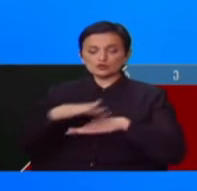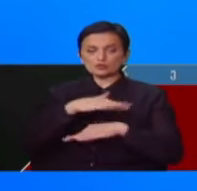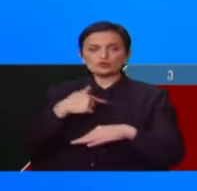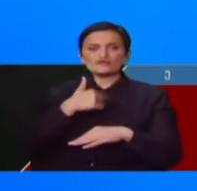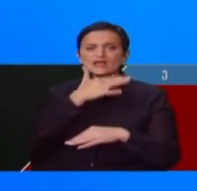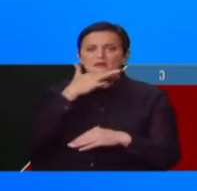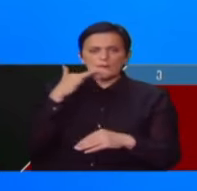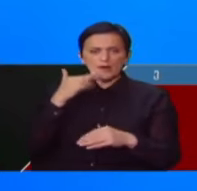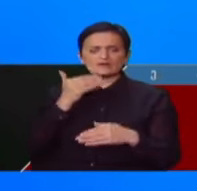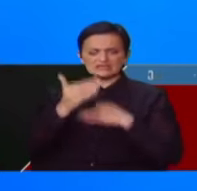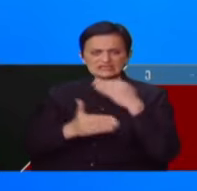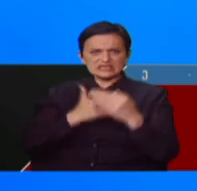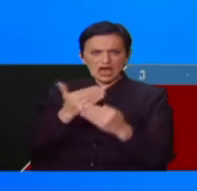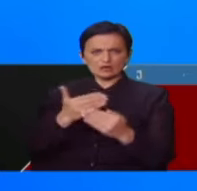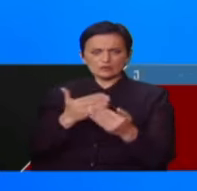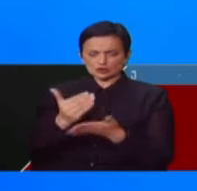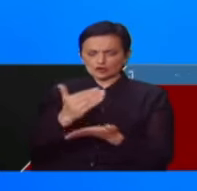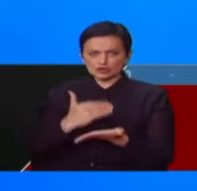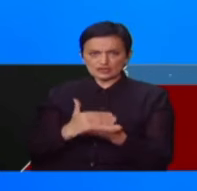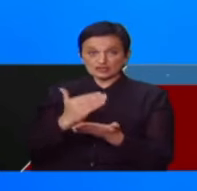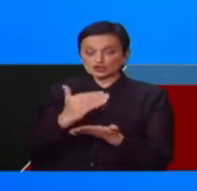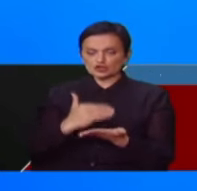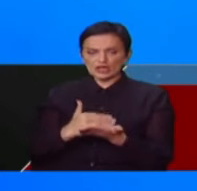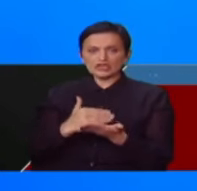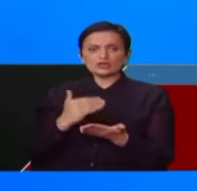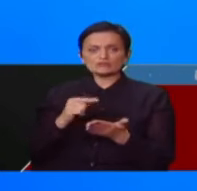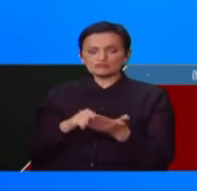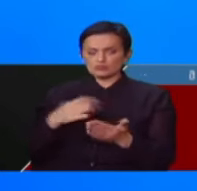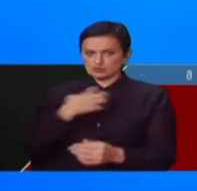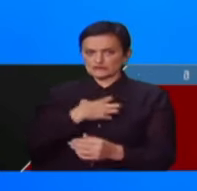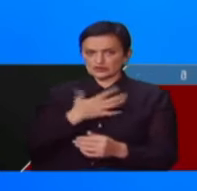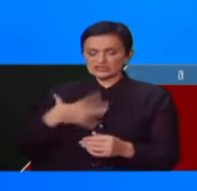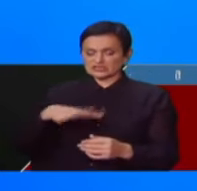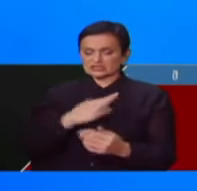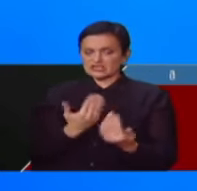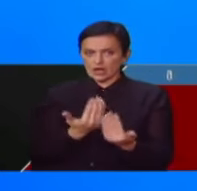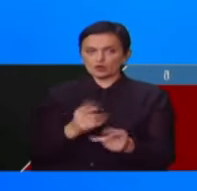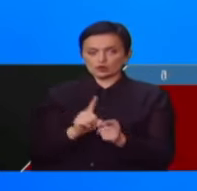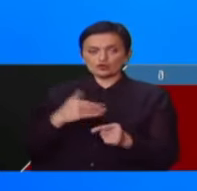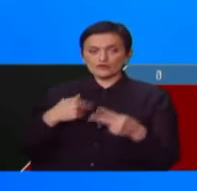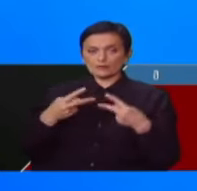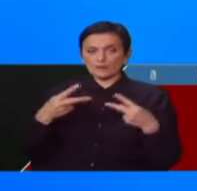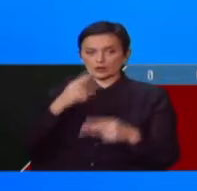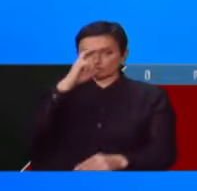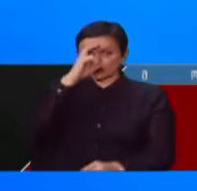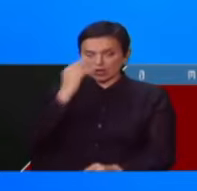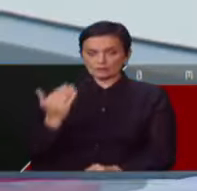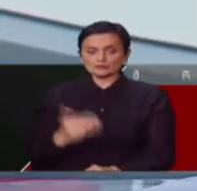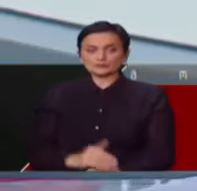ძალიან ბევრი არაერთი წარმატებული შედეგი, რომელიც არის მნიშვნელოვანი როგორც საქართველოსთვის, ასევე ჩვენი პარტნიორი